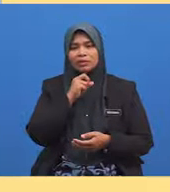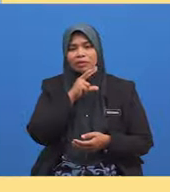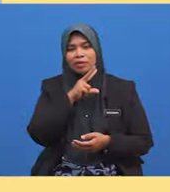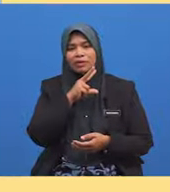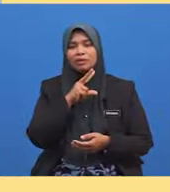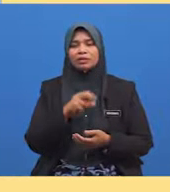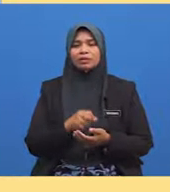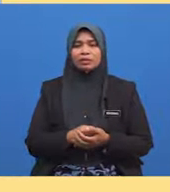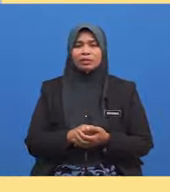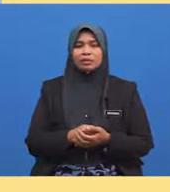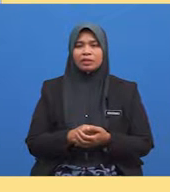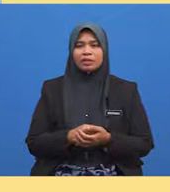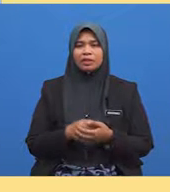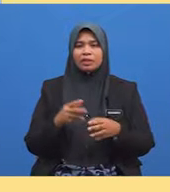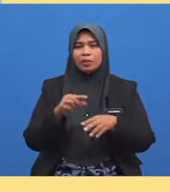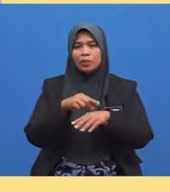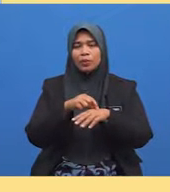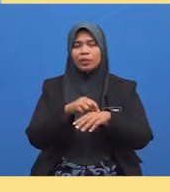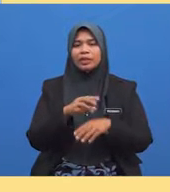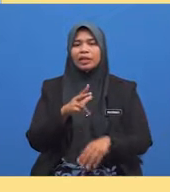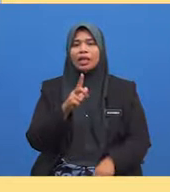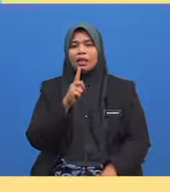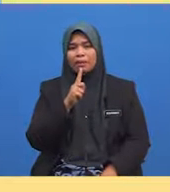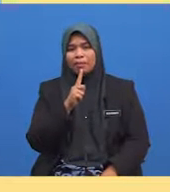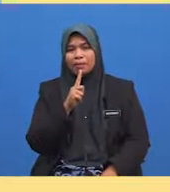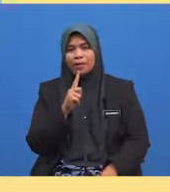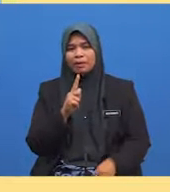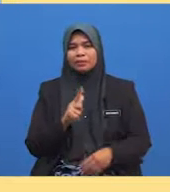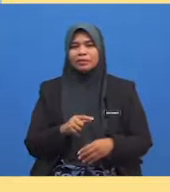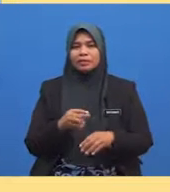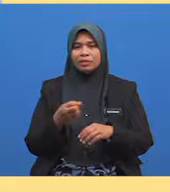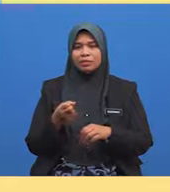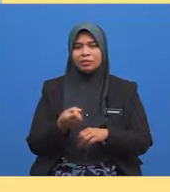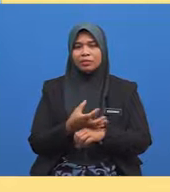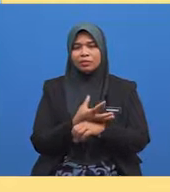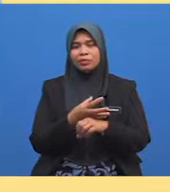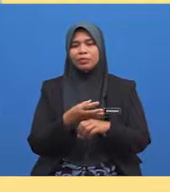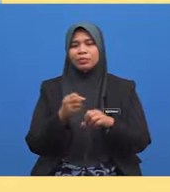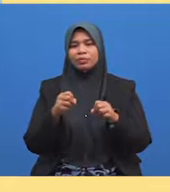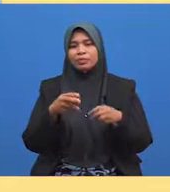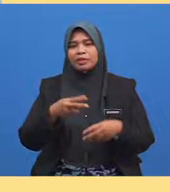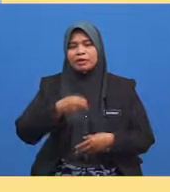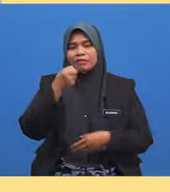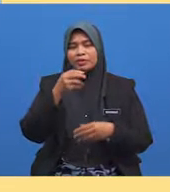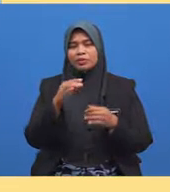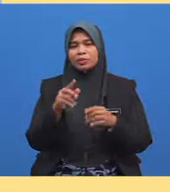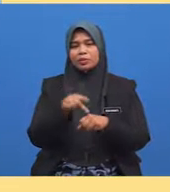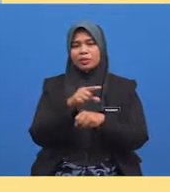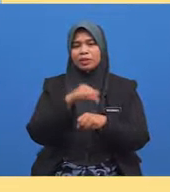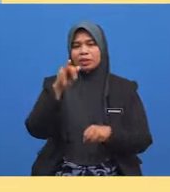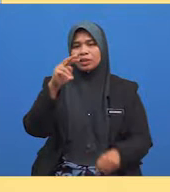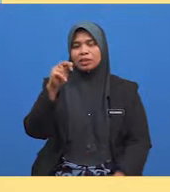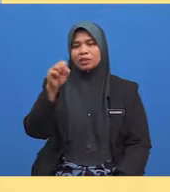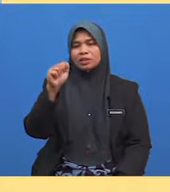katak, badannya ditutupi oleh kulit yang lembap. Anak amfibia iaitu berudu bernafas melalui